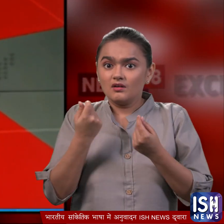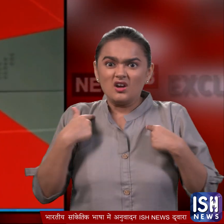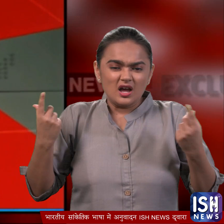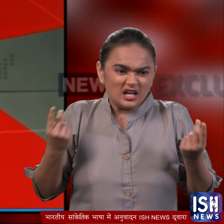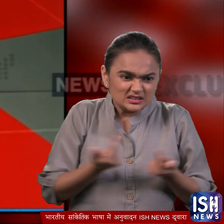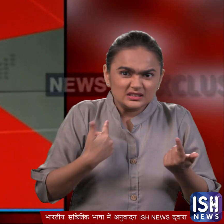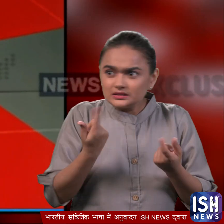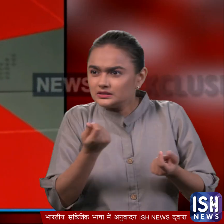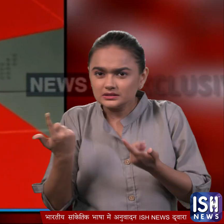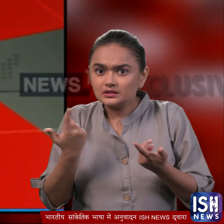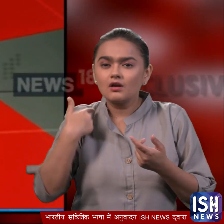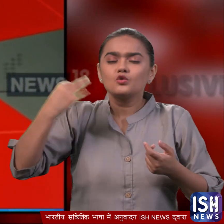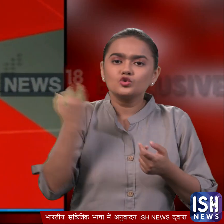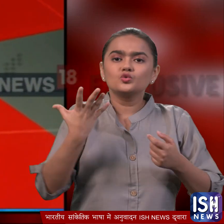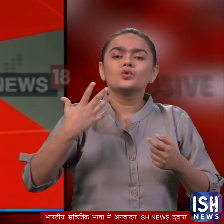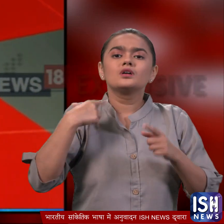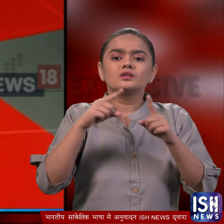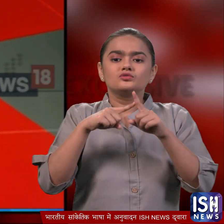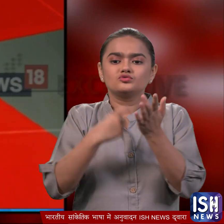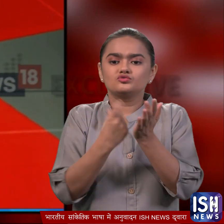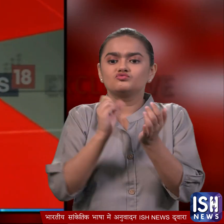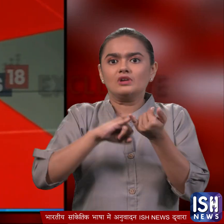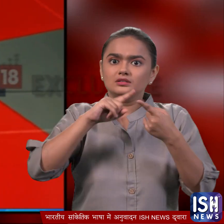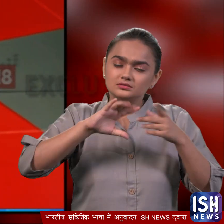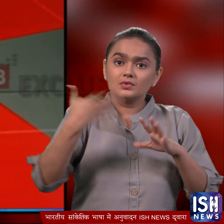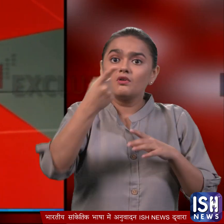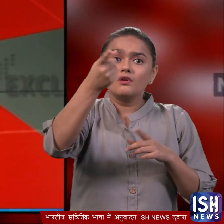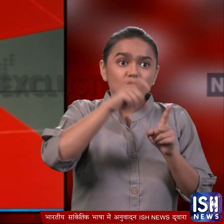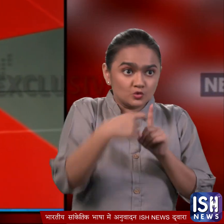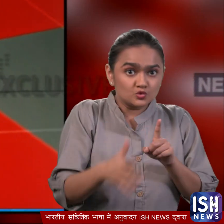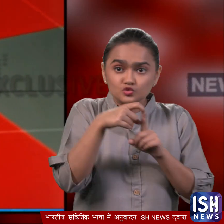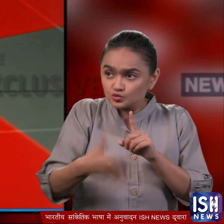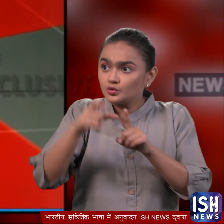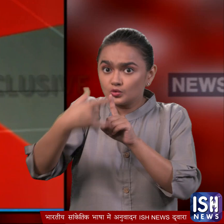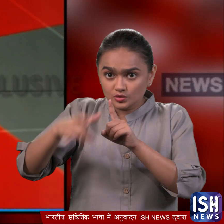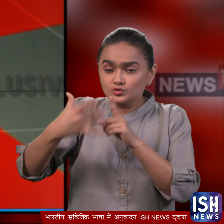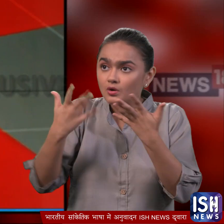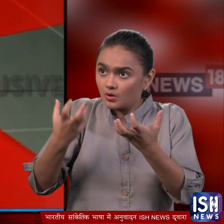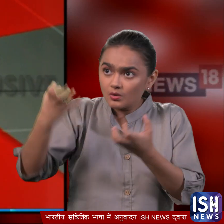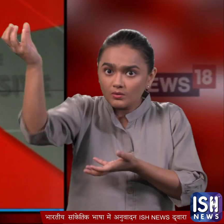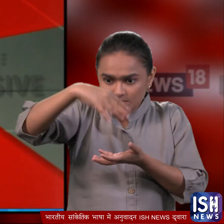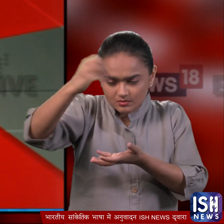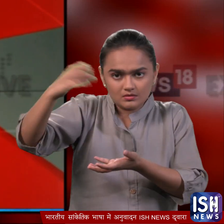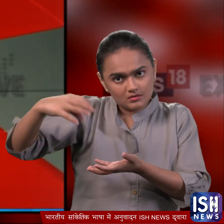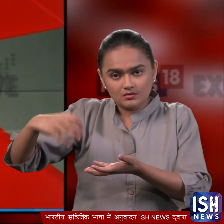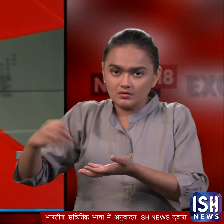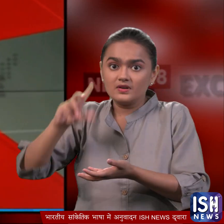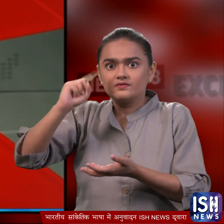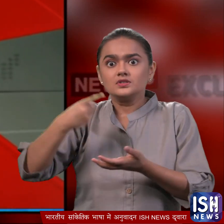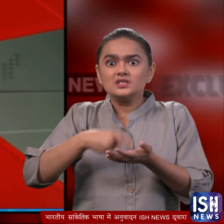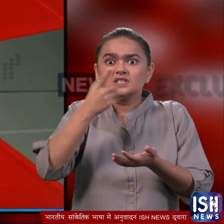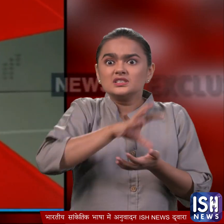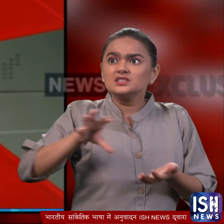सिटीजन असिस्टेंस एंड रिलीफ इन इमरजेंसी सिचुएशंस फंड नाम का एक ट्रस्ट बनाया था, जिसमें दान और चंदे के जरिए जुटाई गई रकम का